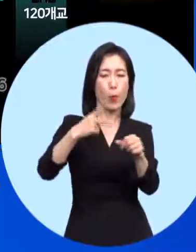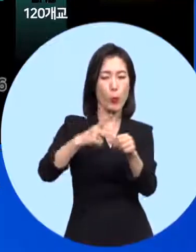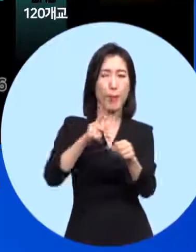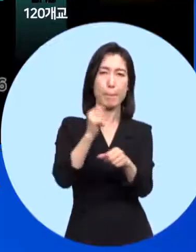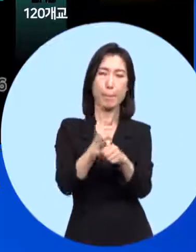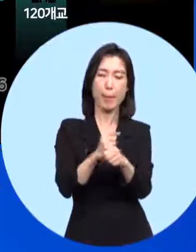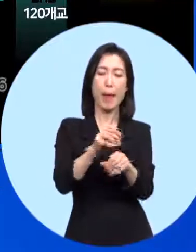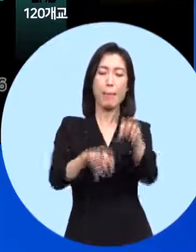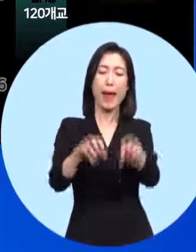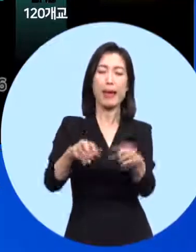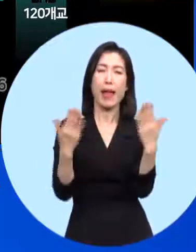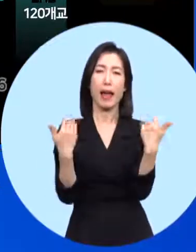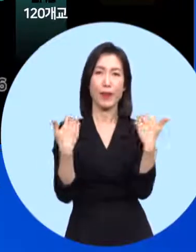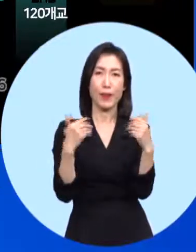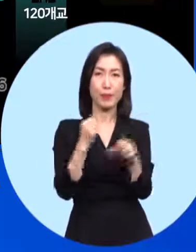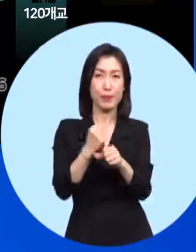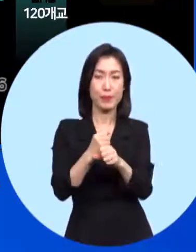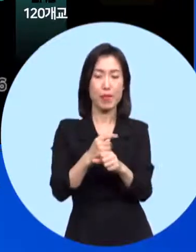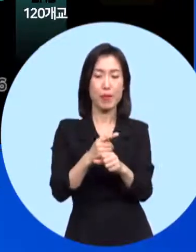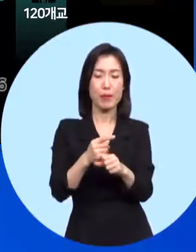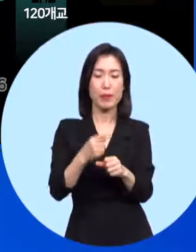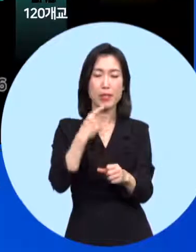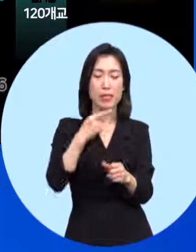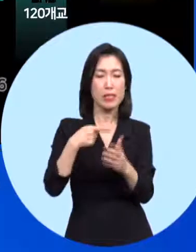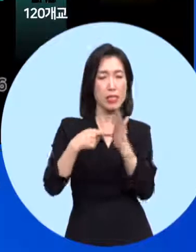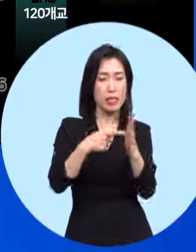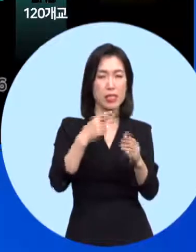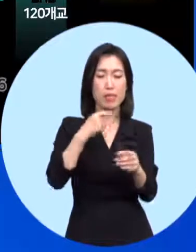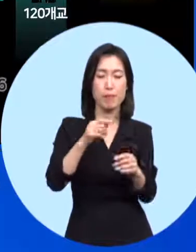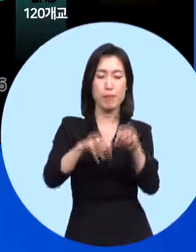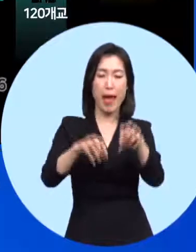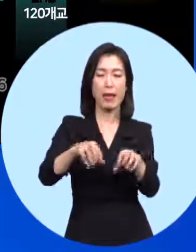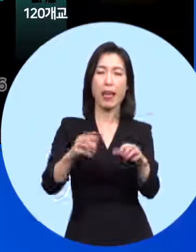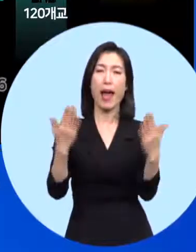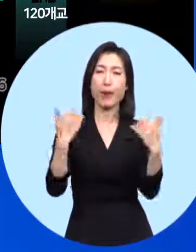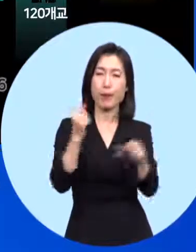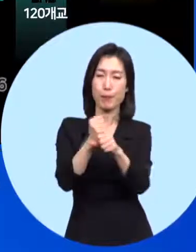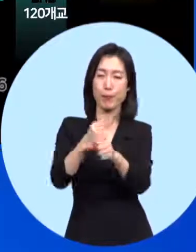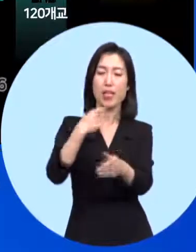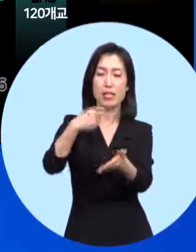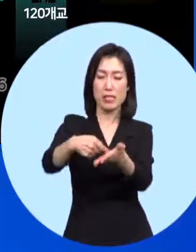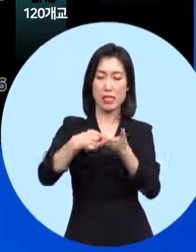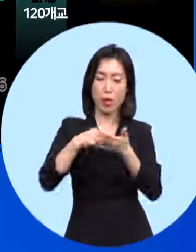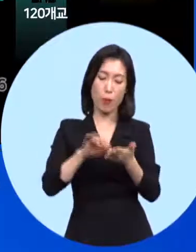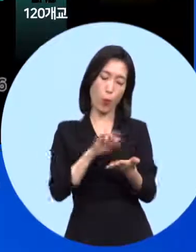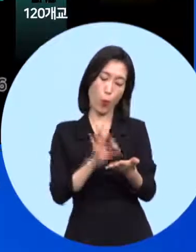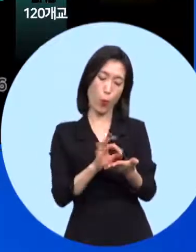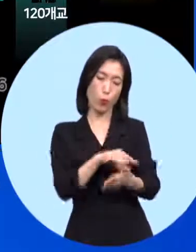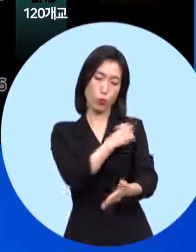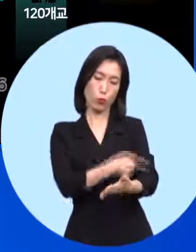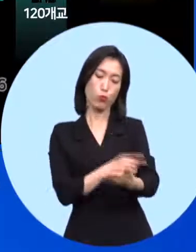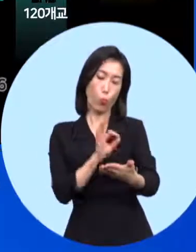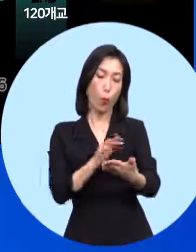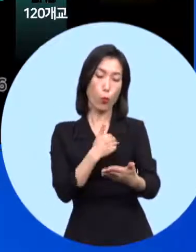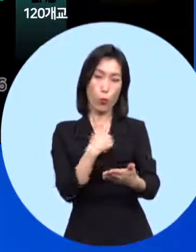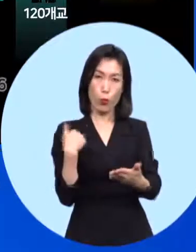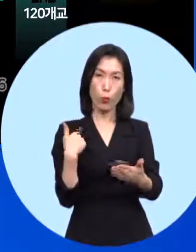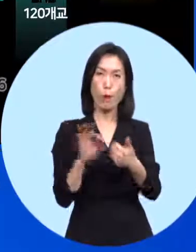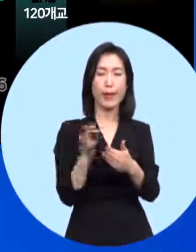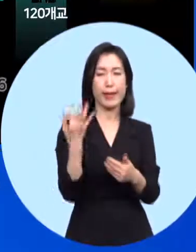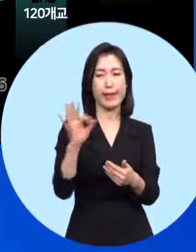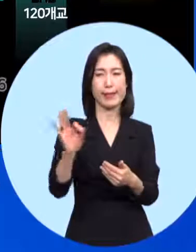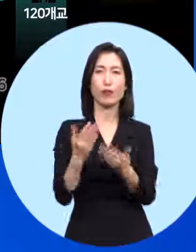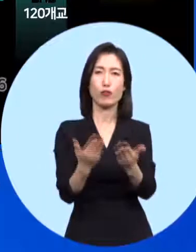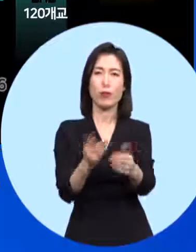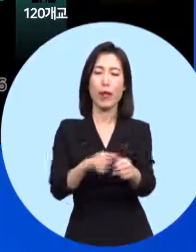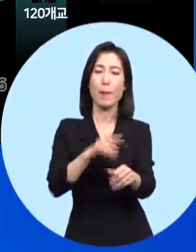마을 학교를 신청을 하게 되면 저희가 심사해서 능력이 된다라고 한다면 인정을